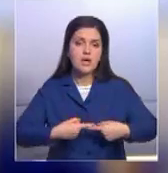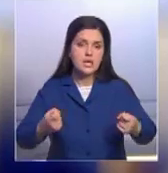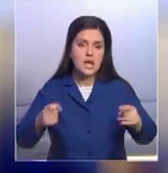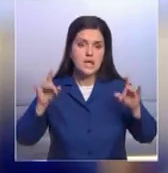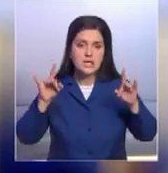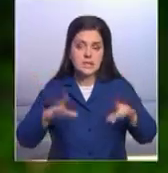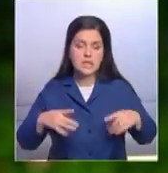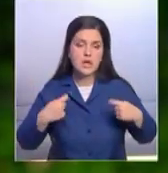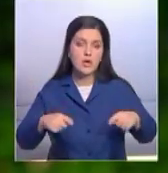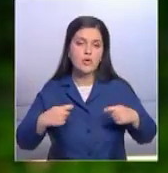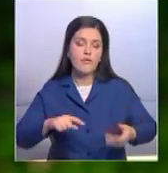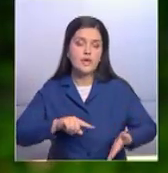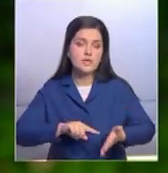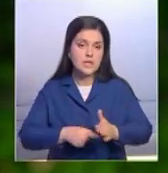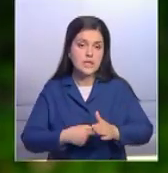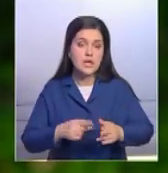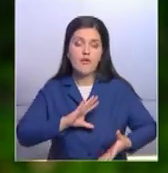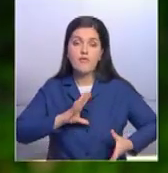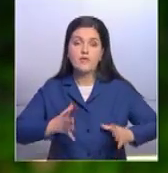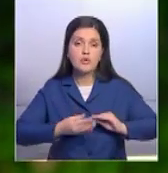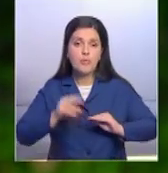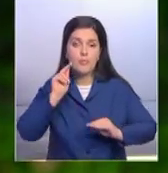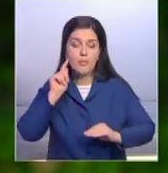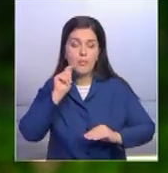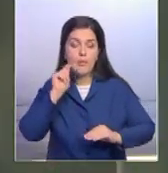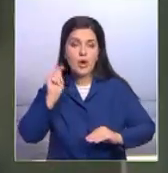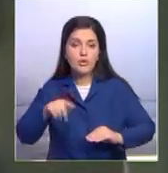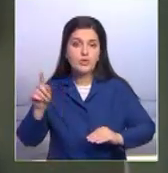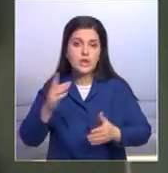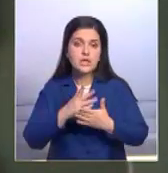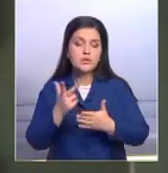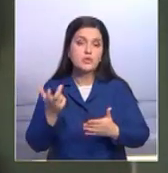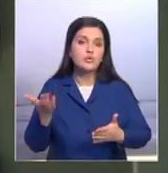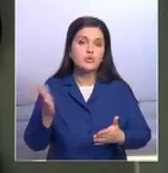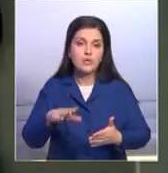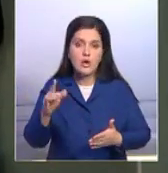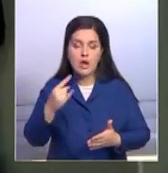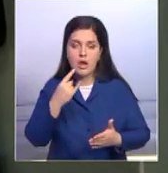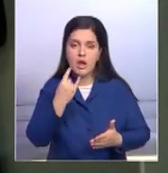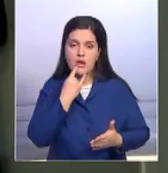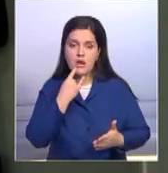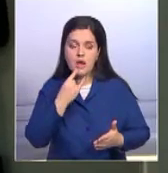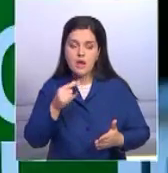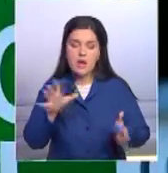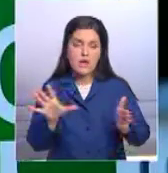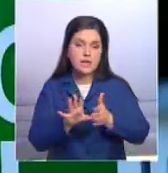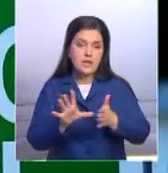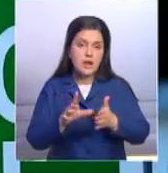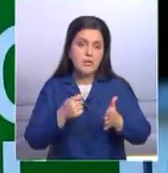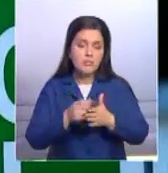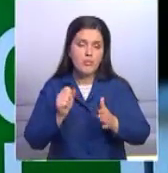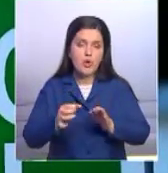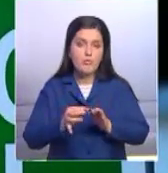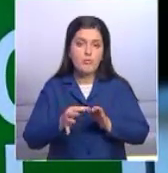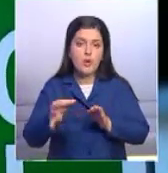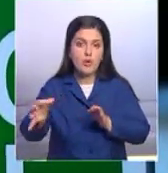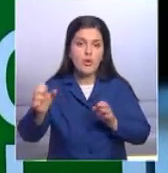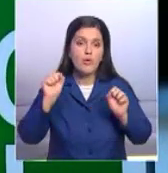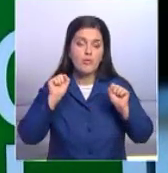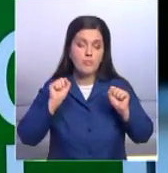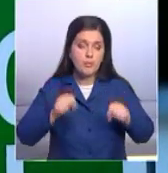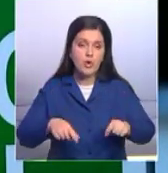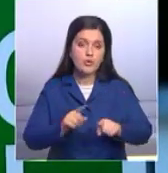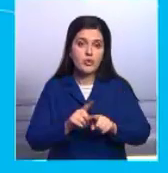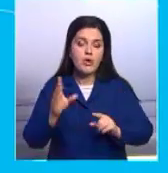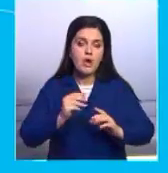ресторанах, в торговых центрах. Всего по Украине таких заправочных станций около 300. Благодаря этому на электромобиле можно путешествовать по стране, а в некоторых